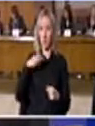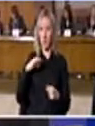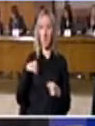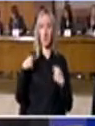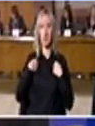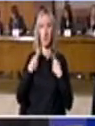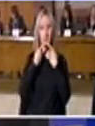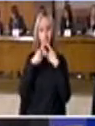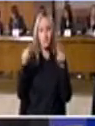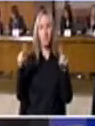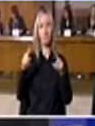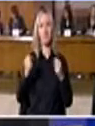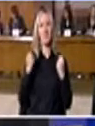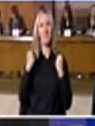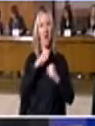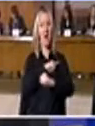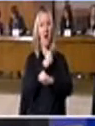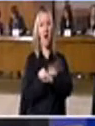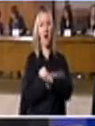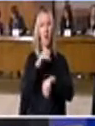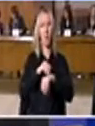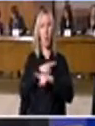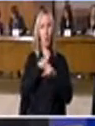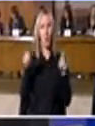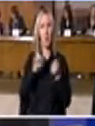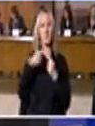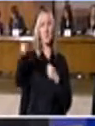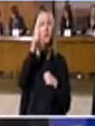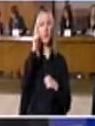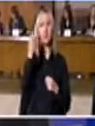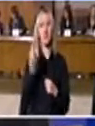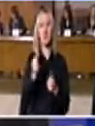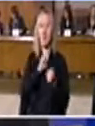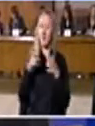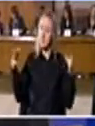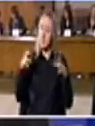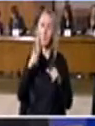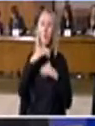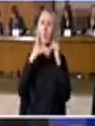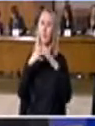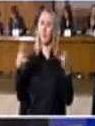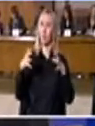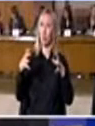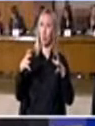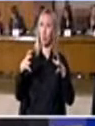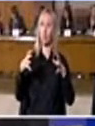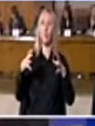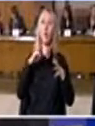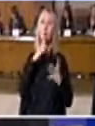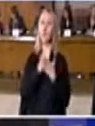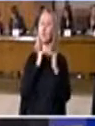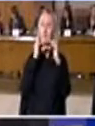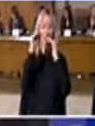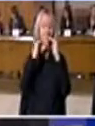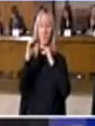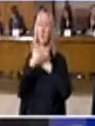pošaljemo snažnu poruku javnosti Srbije da svi zajedno moramo da gradimo društvo u kome će biti jednaki